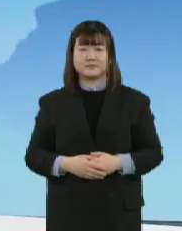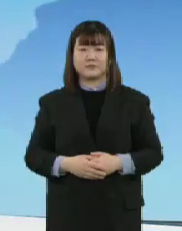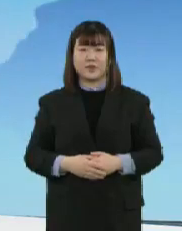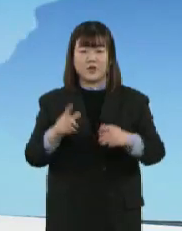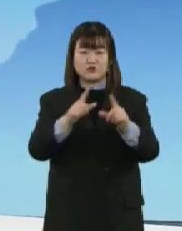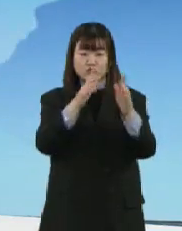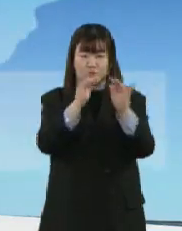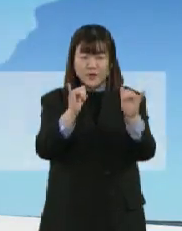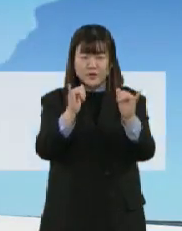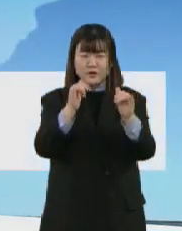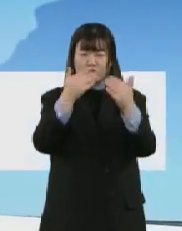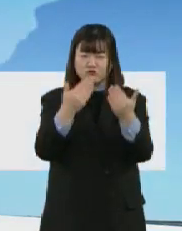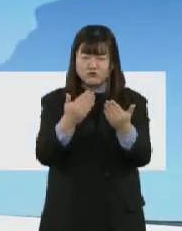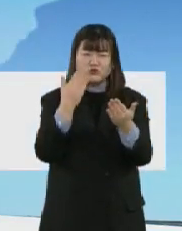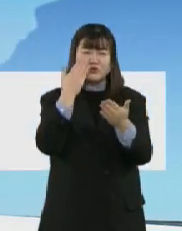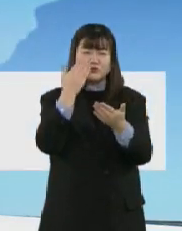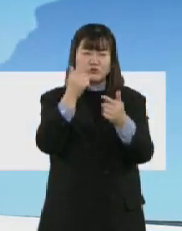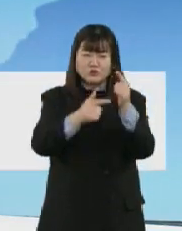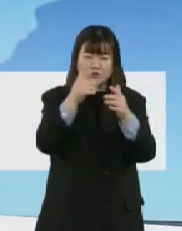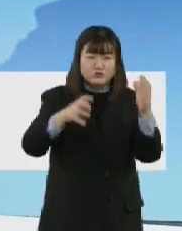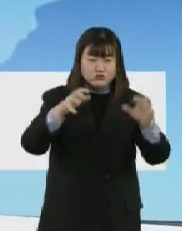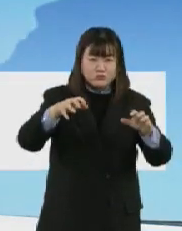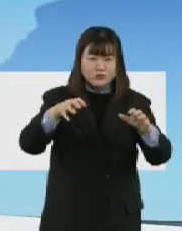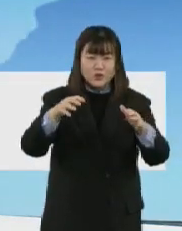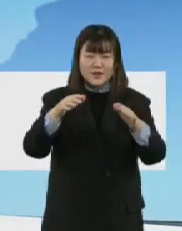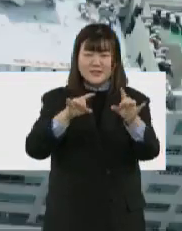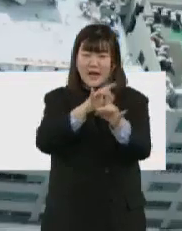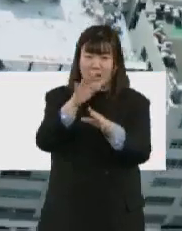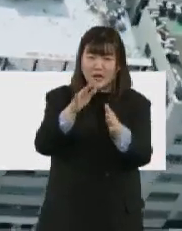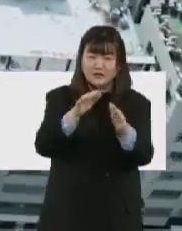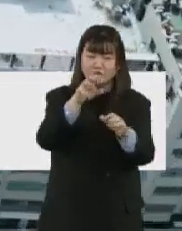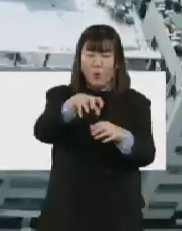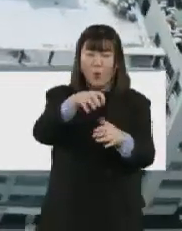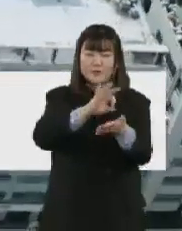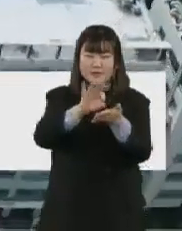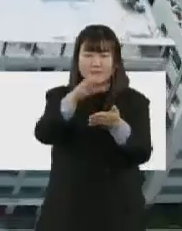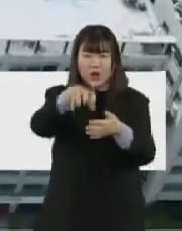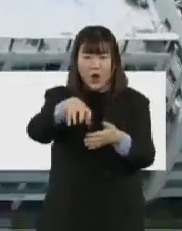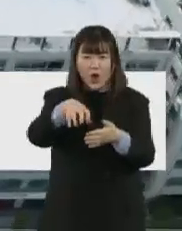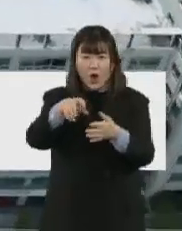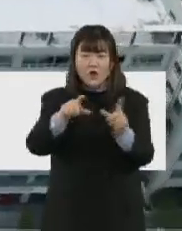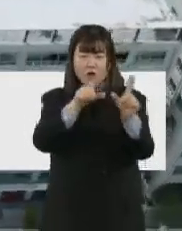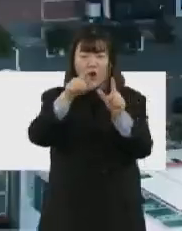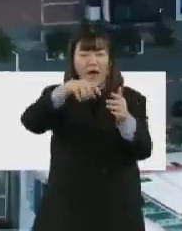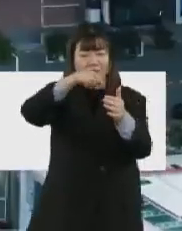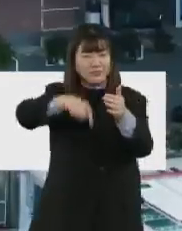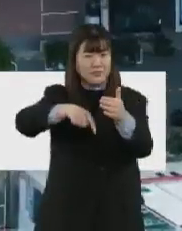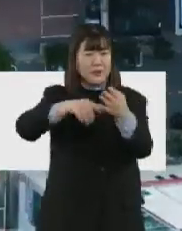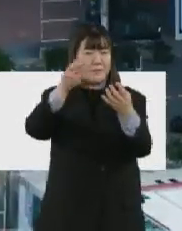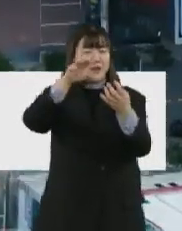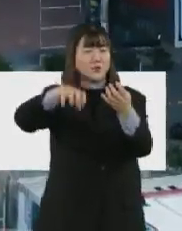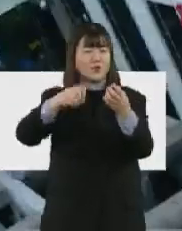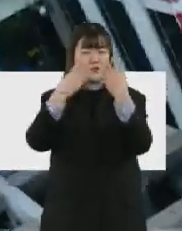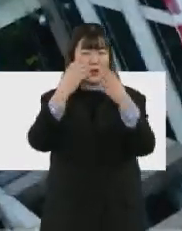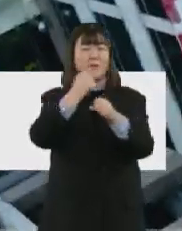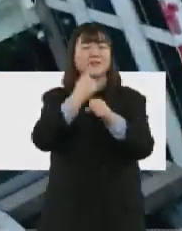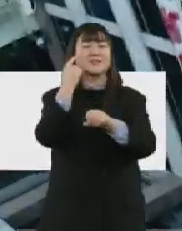주민들의 녹지공간 확대를 위해 다중 이용 시설의 조성하는 생활밀착형 정원 많은 곳이 올해 새로